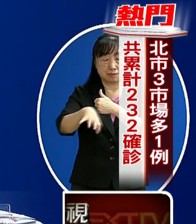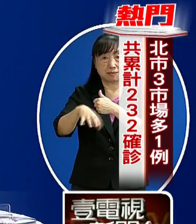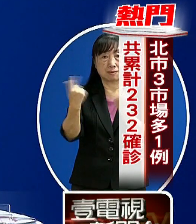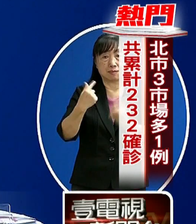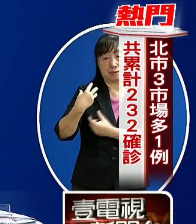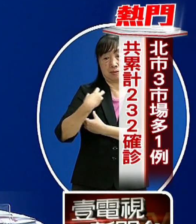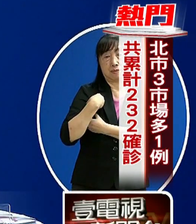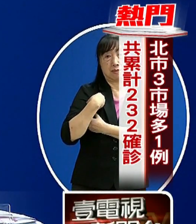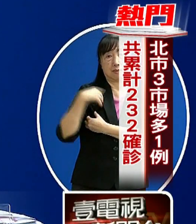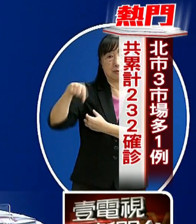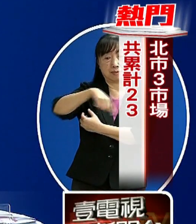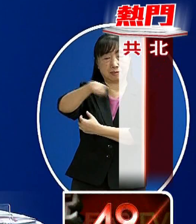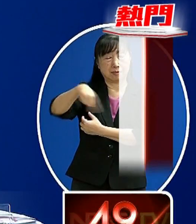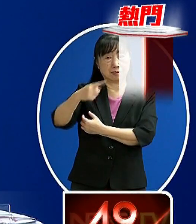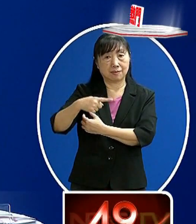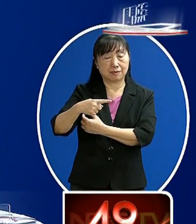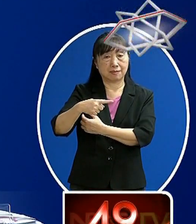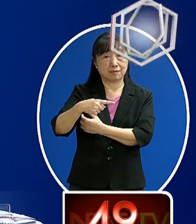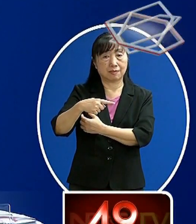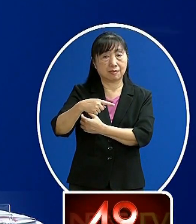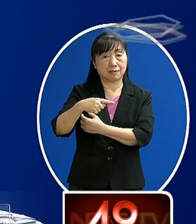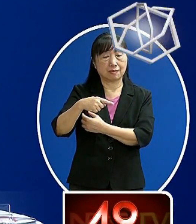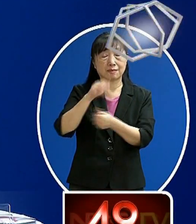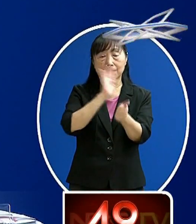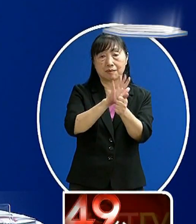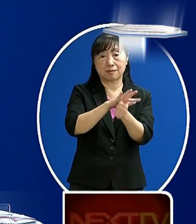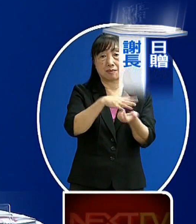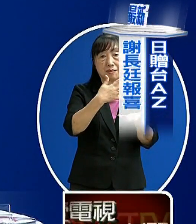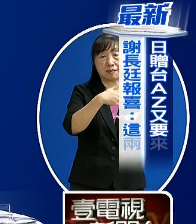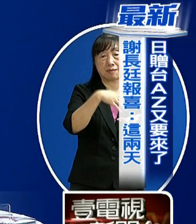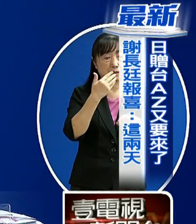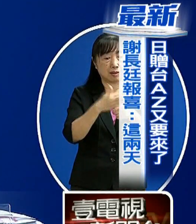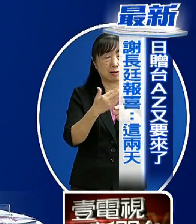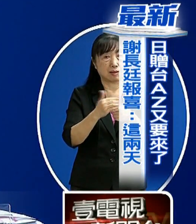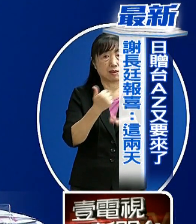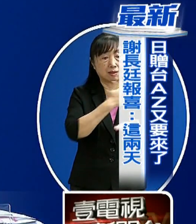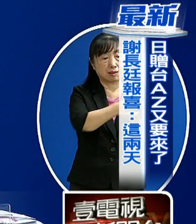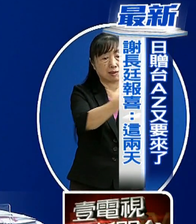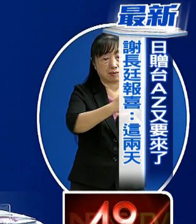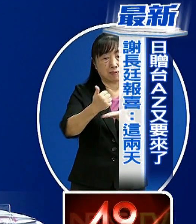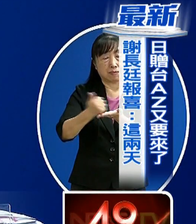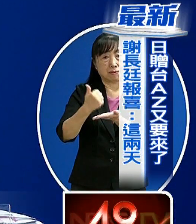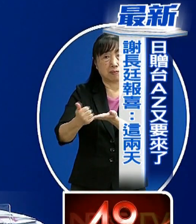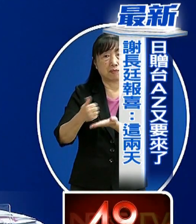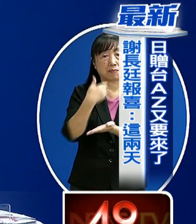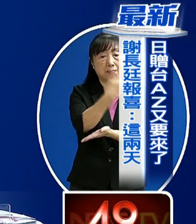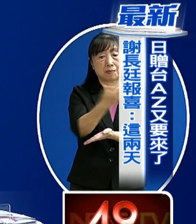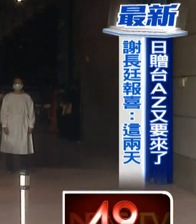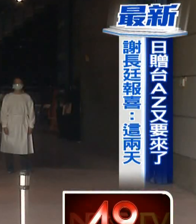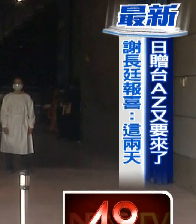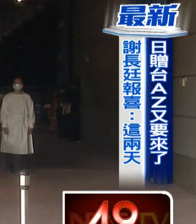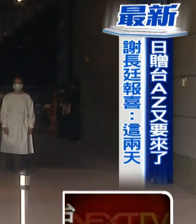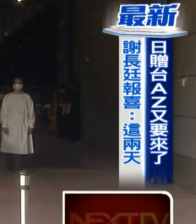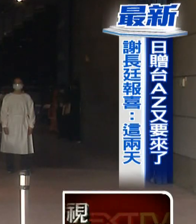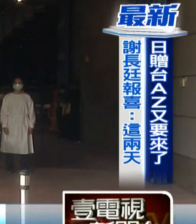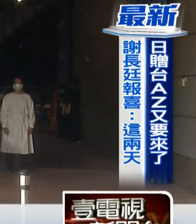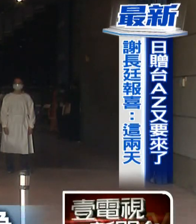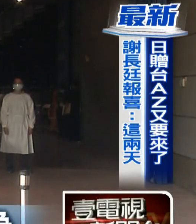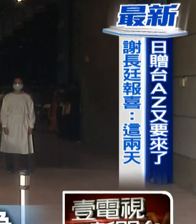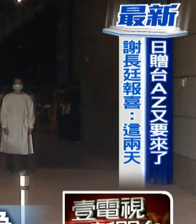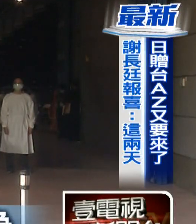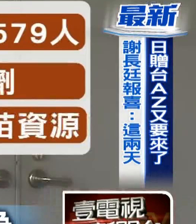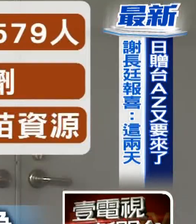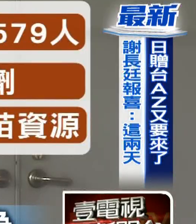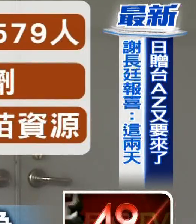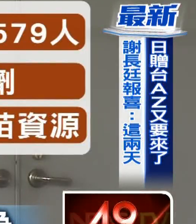就调拨这个疫苗，就是昨天有调拨下去，所以这是疫苗的周转。 高雄市府更是